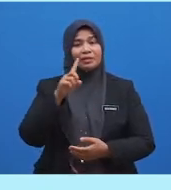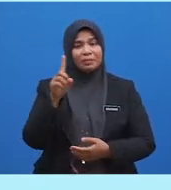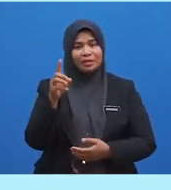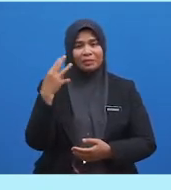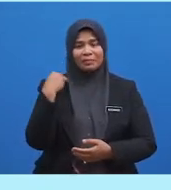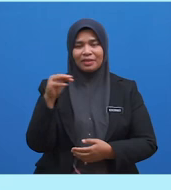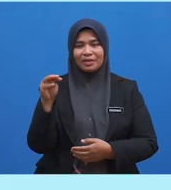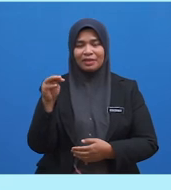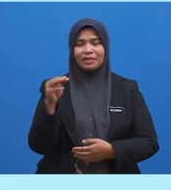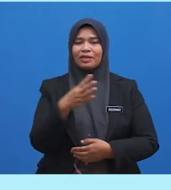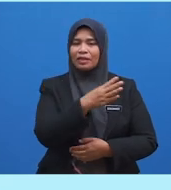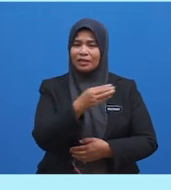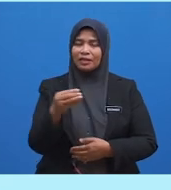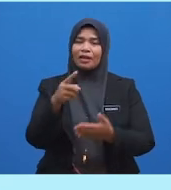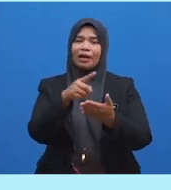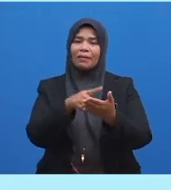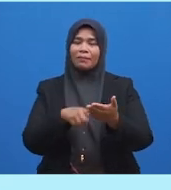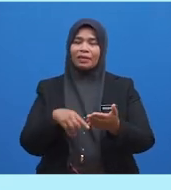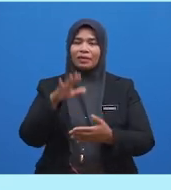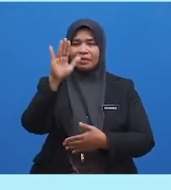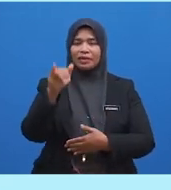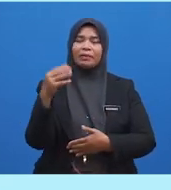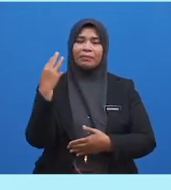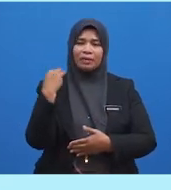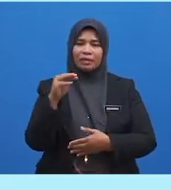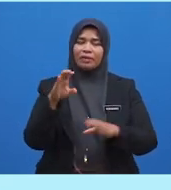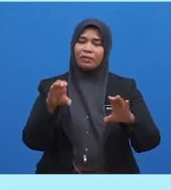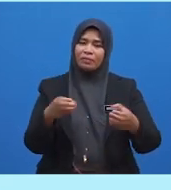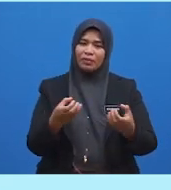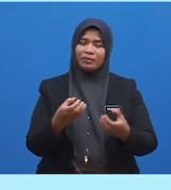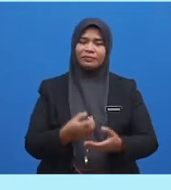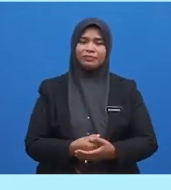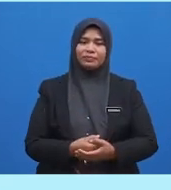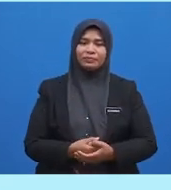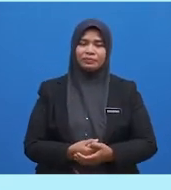mereka dan apa yang mereka lakukan